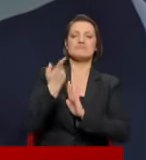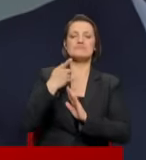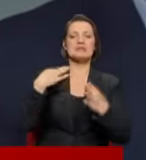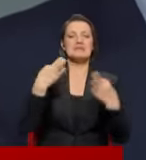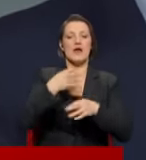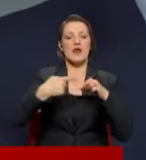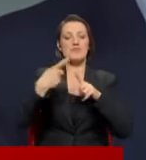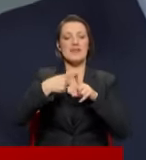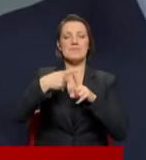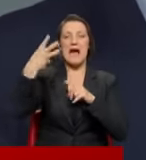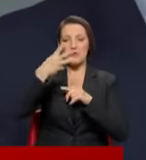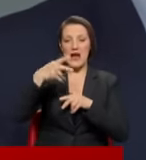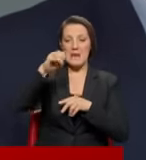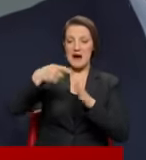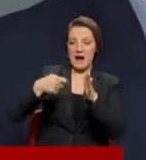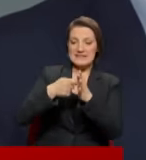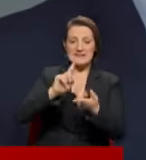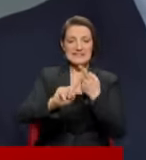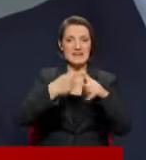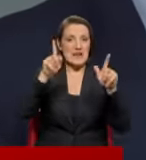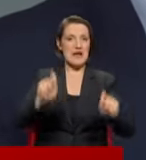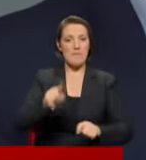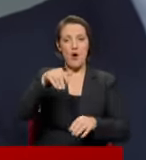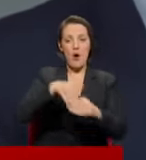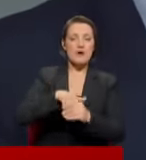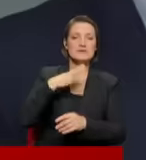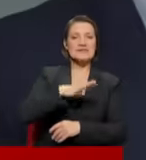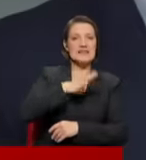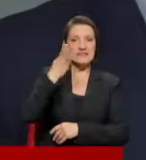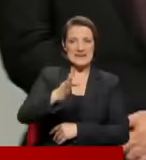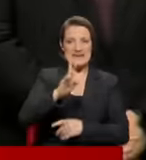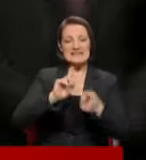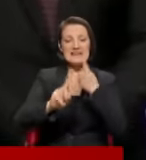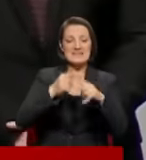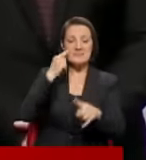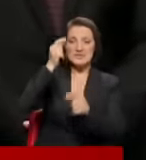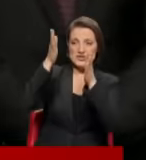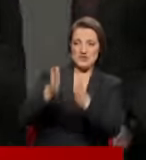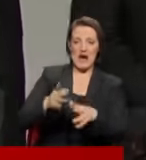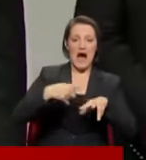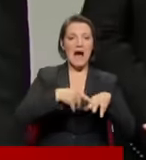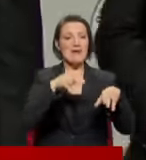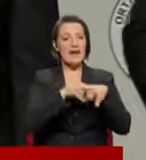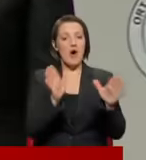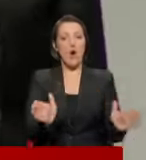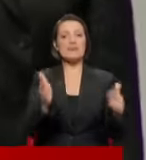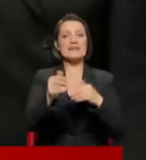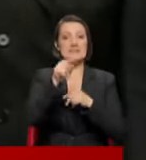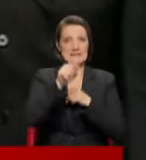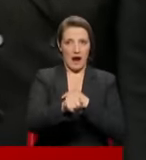Tayyip Erdoğan AK Parti adına bizzat siyaset yapmıştır, oy istemiştir. Siyasi bir kimliktir. Ahmet Kaya'nın